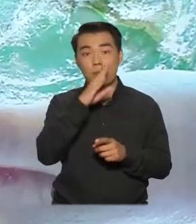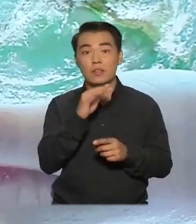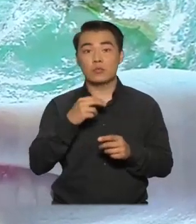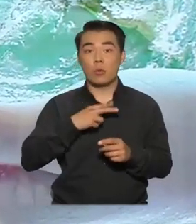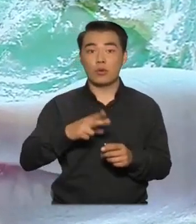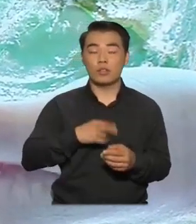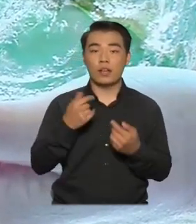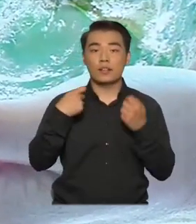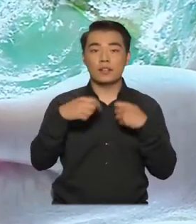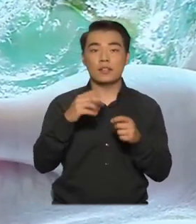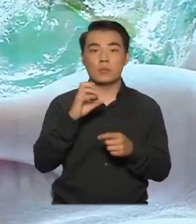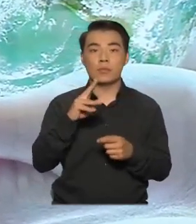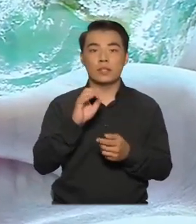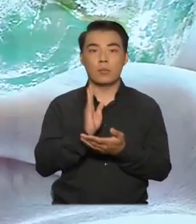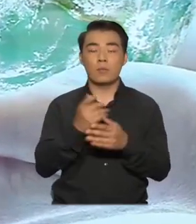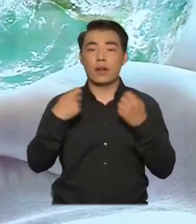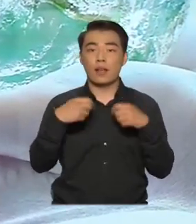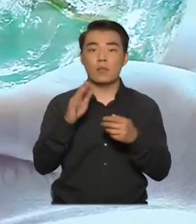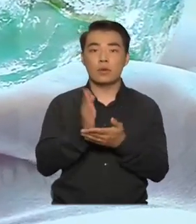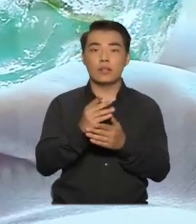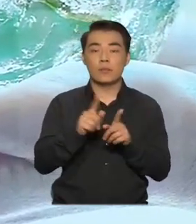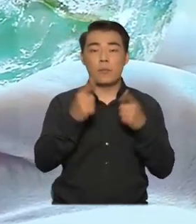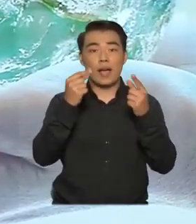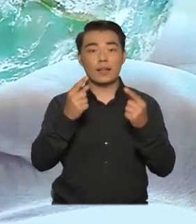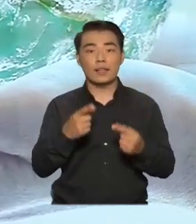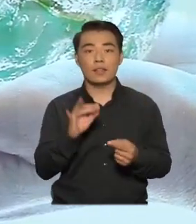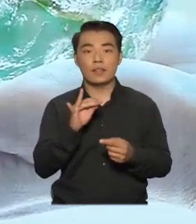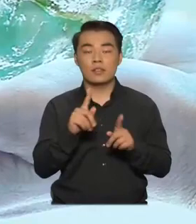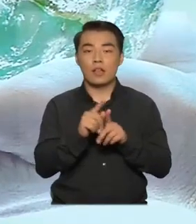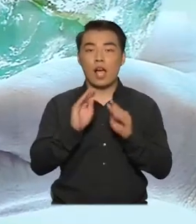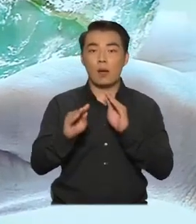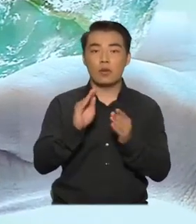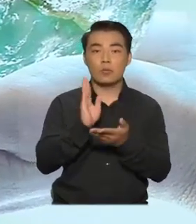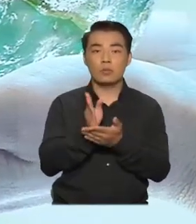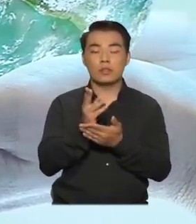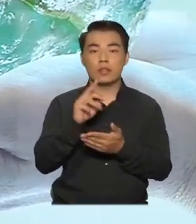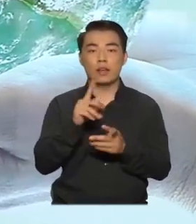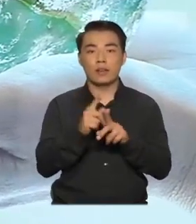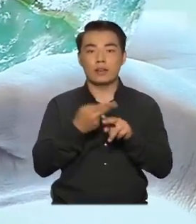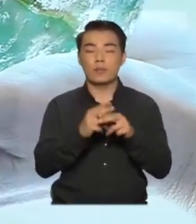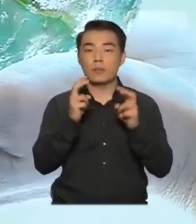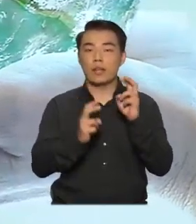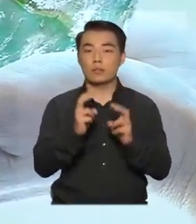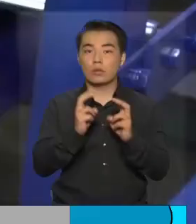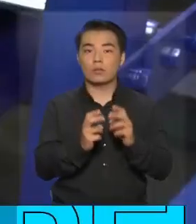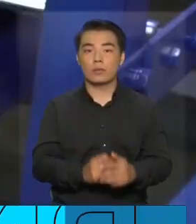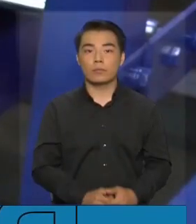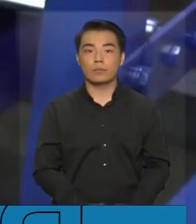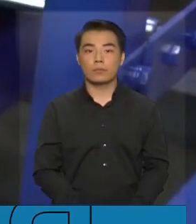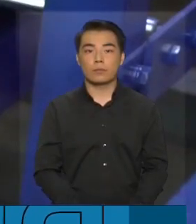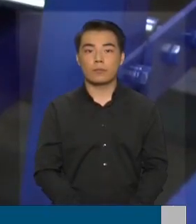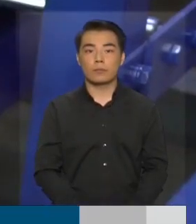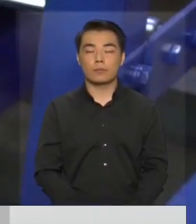рынок сбыта. Продавать они планируют не только крафт-пакеты, но и оборудование для их производства.